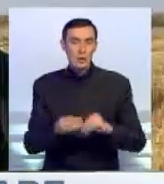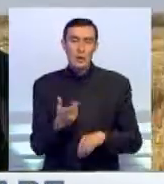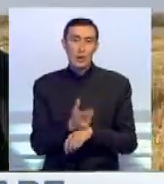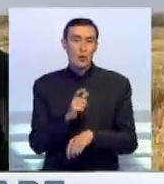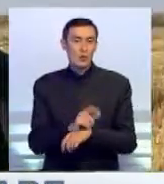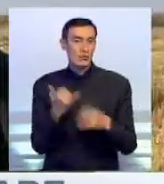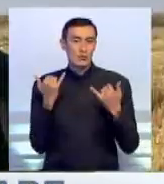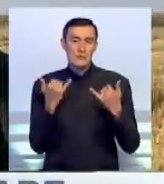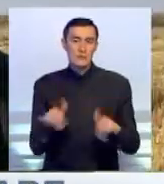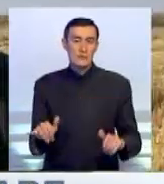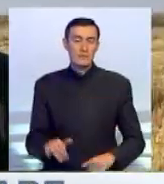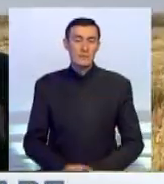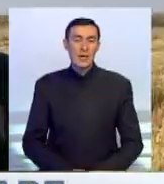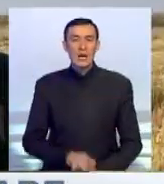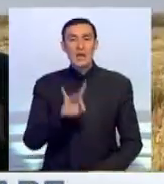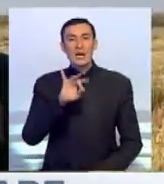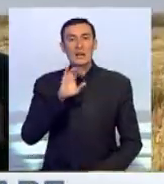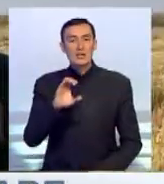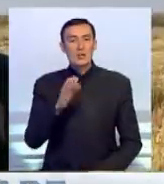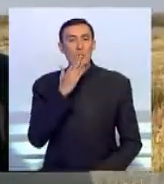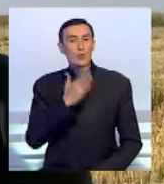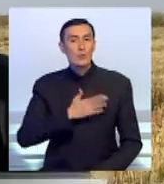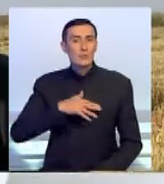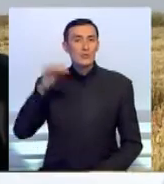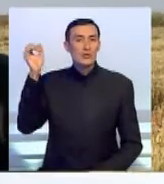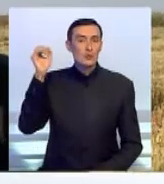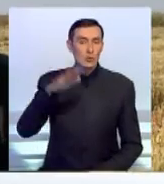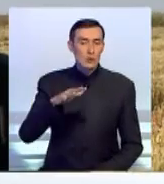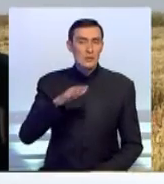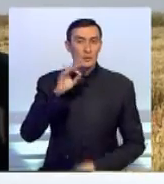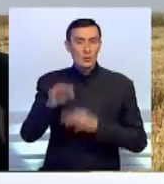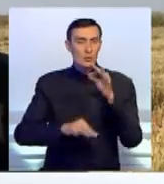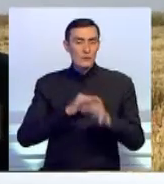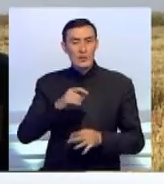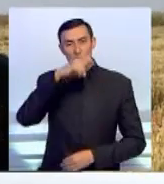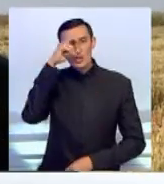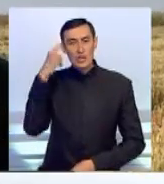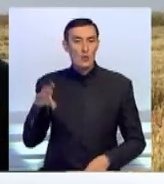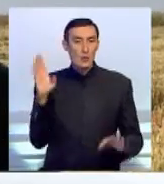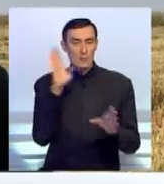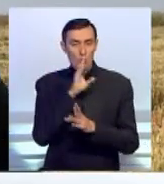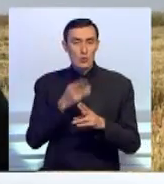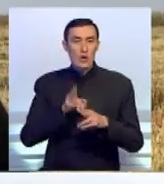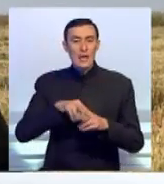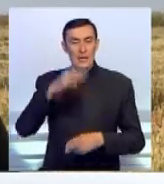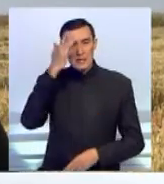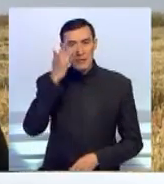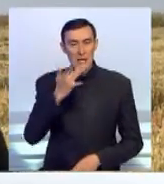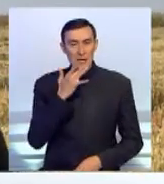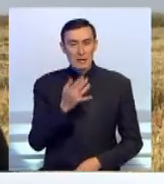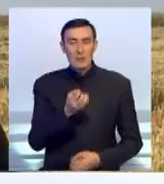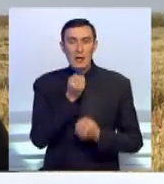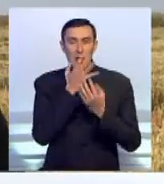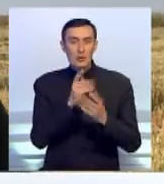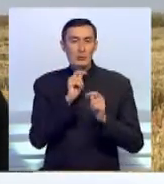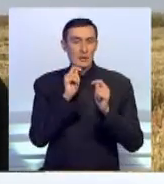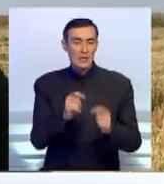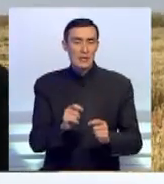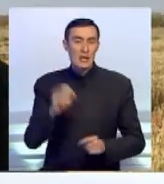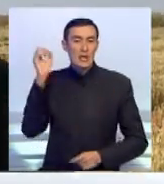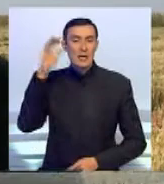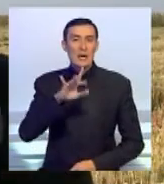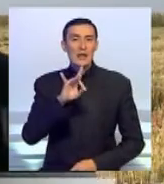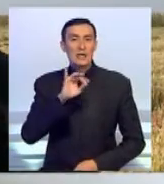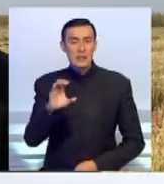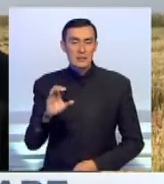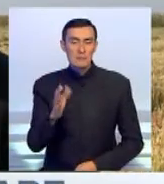ожидания. Рис – культура солнечная. Нужно много светового времени и, конечно, жаркой погоды. Этим летом природа нас щедро наградила. Рис хорошо